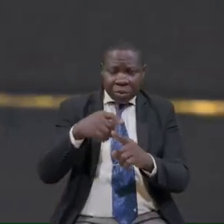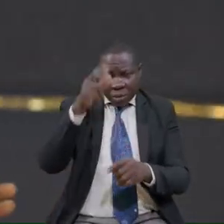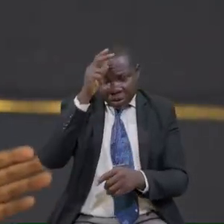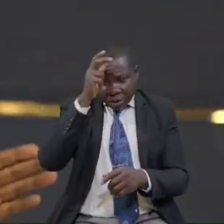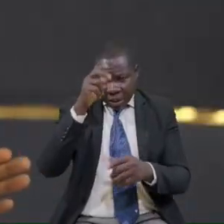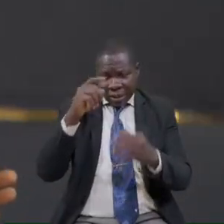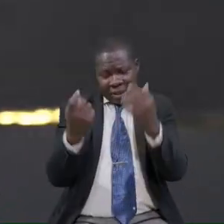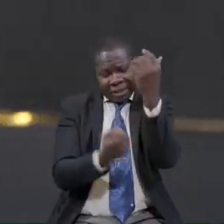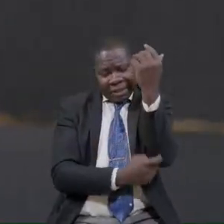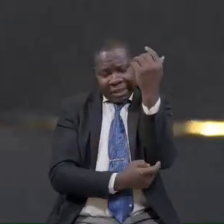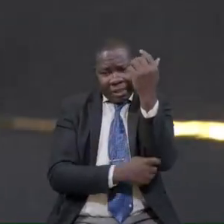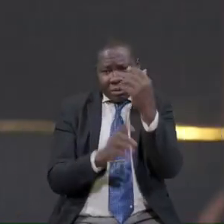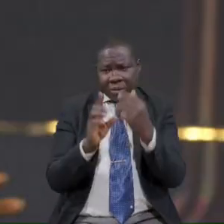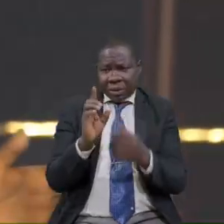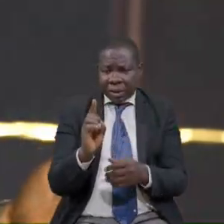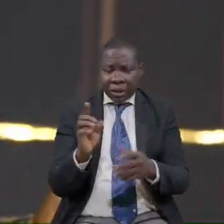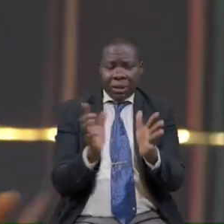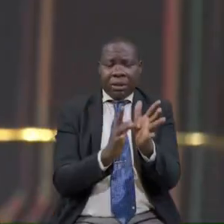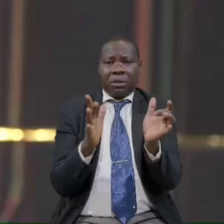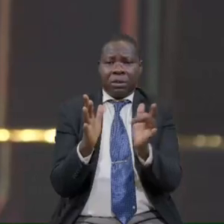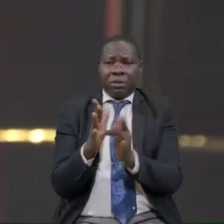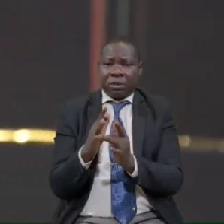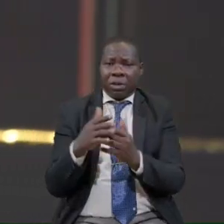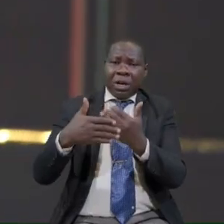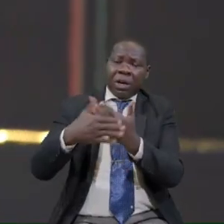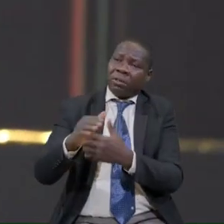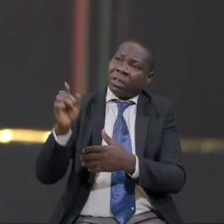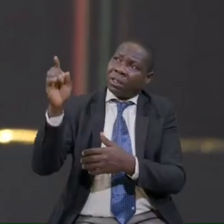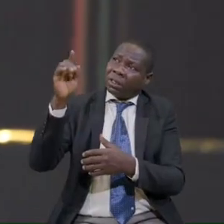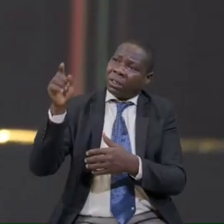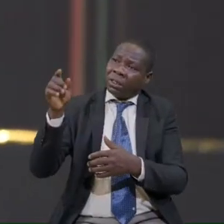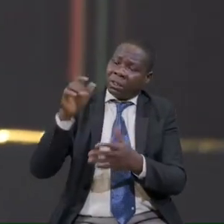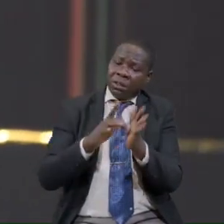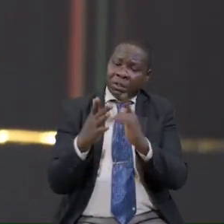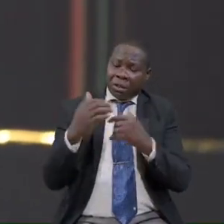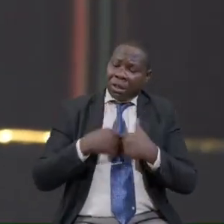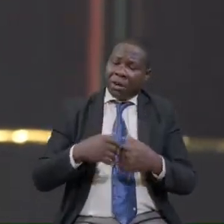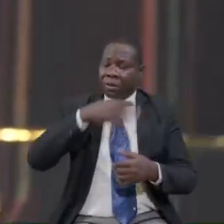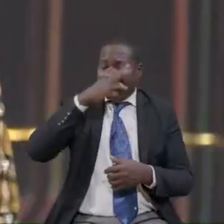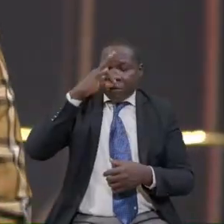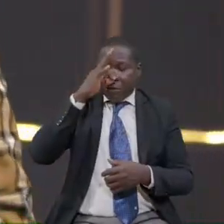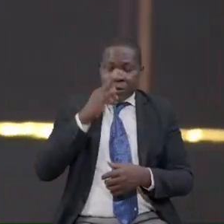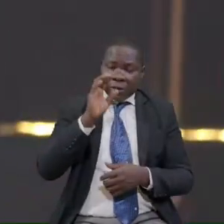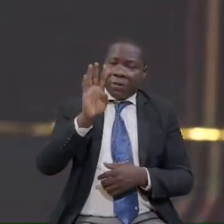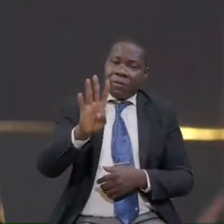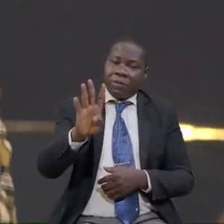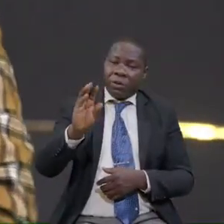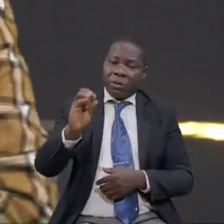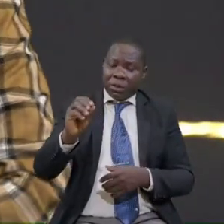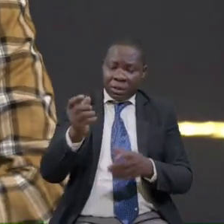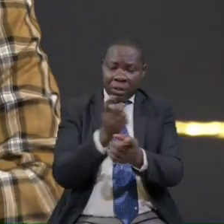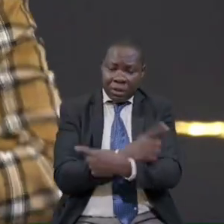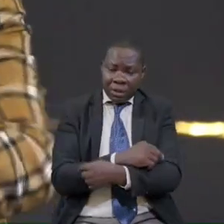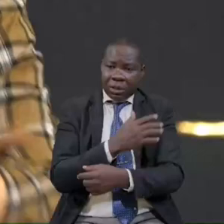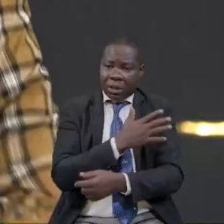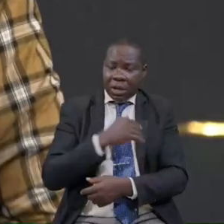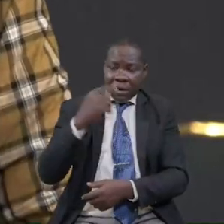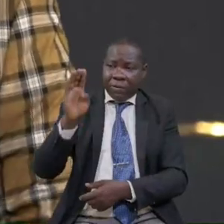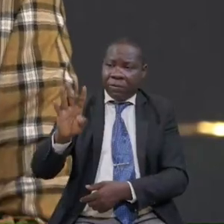a tenté le Seigneur Jésus. Après qu'il a jeûné 40 jours et 40 nuits, Satan